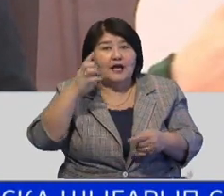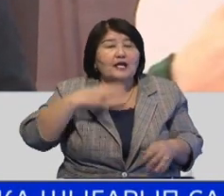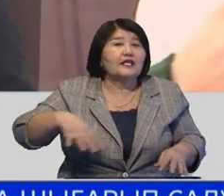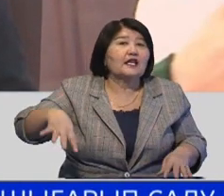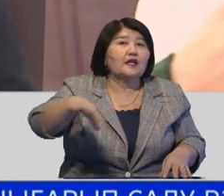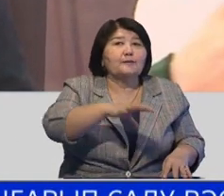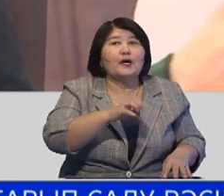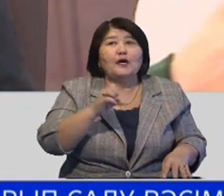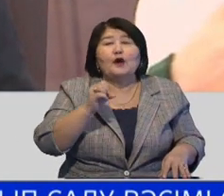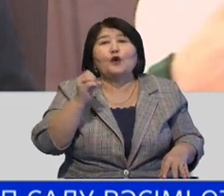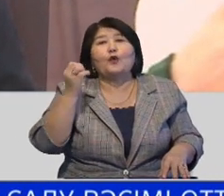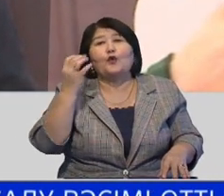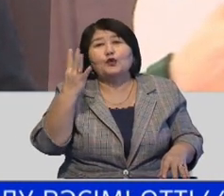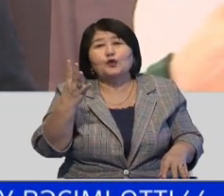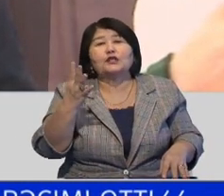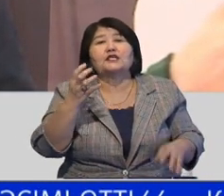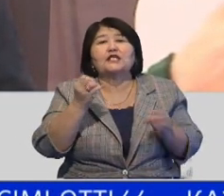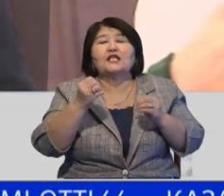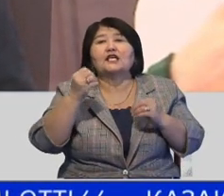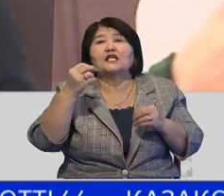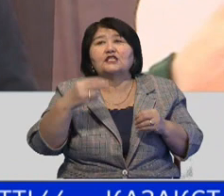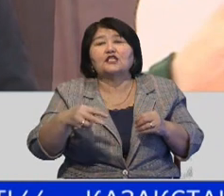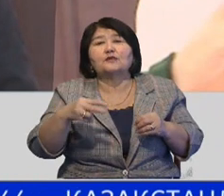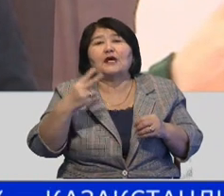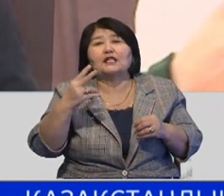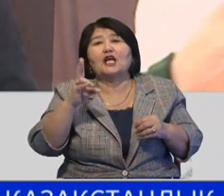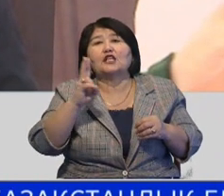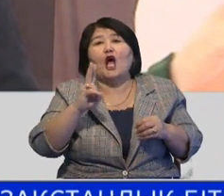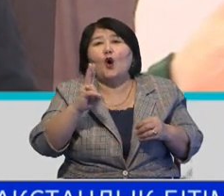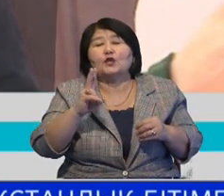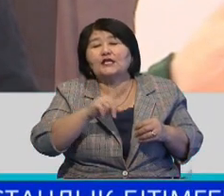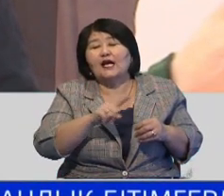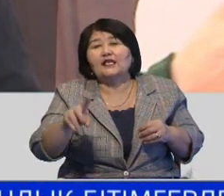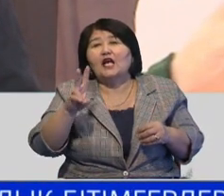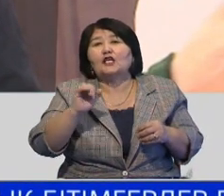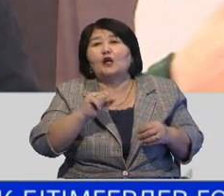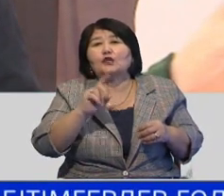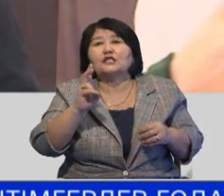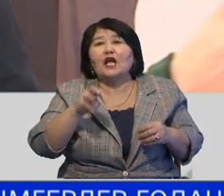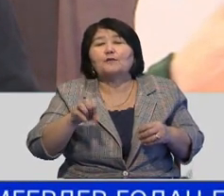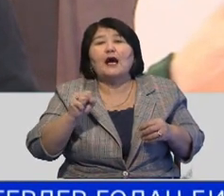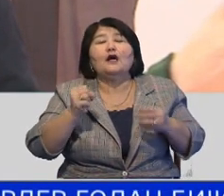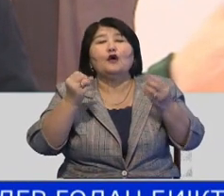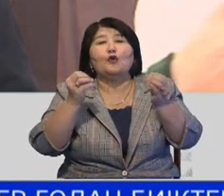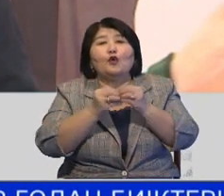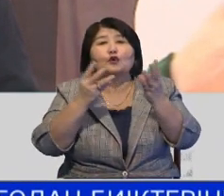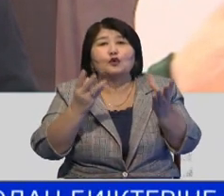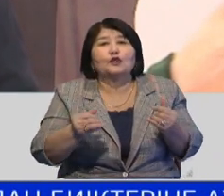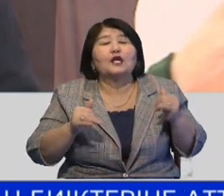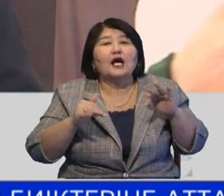бойынша 14-ші және 23-ші наурыздың аралығында Наурыз заманы 10 күндігі аталып